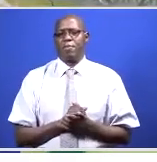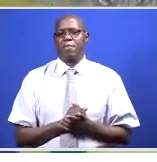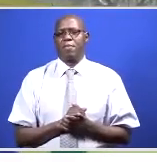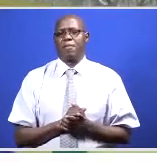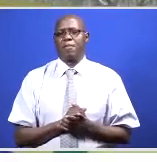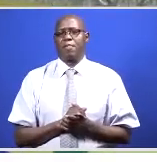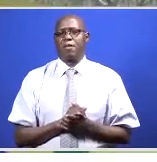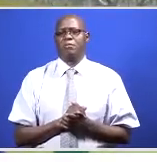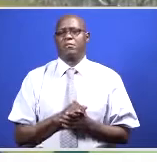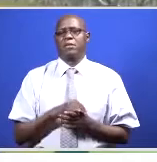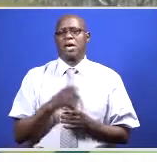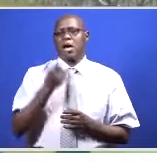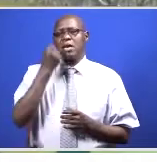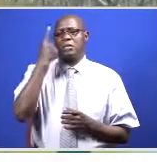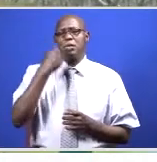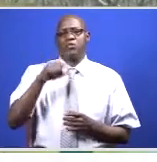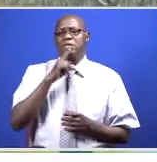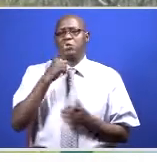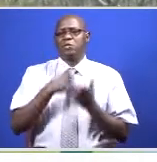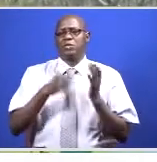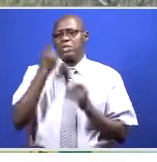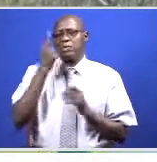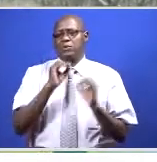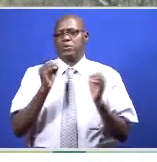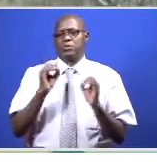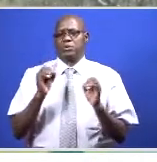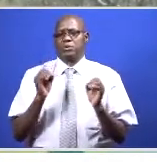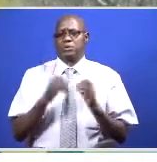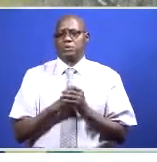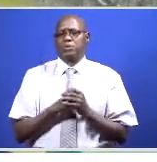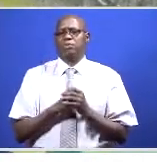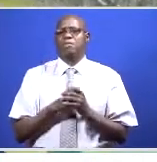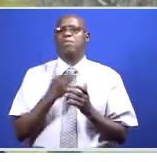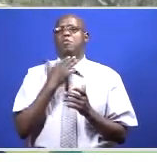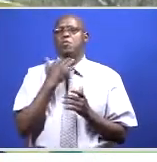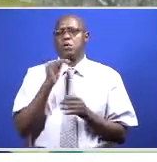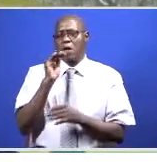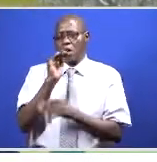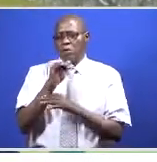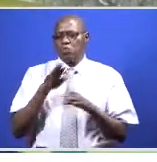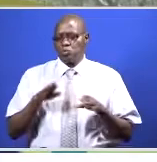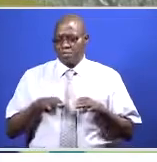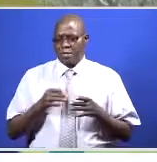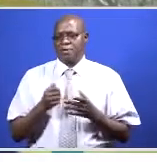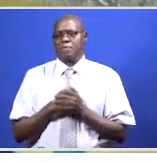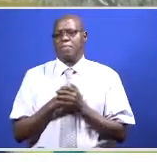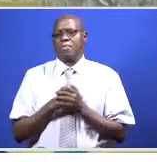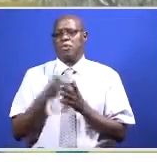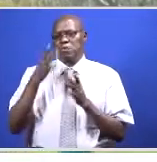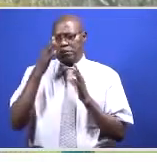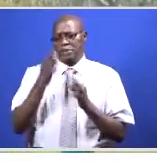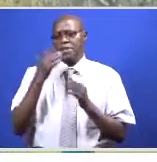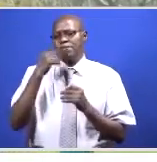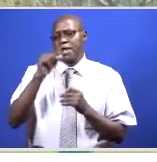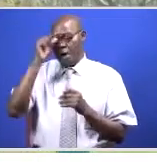Hawakujua tunasema nini, lakini ni sawa tu, tutaendeleana. Na mimi nataka niwaulize kina mama, tumeamua ya kwamba hii